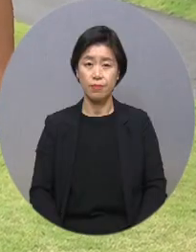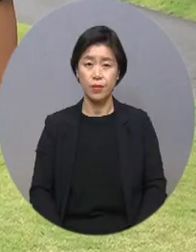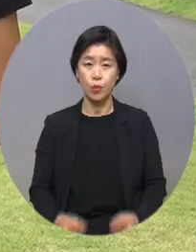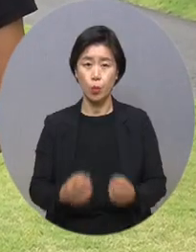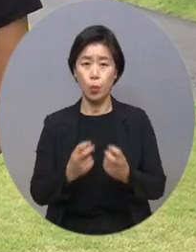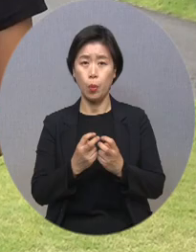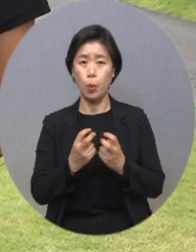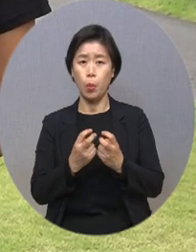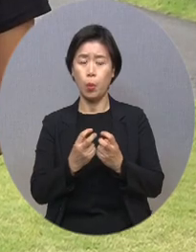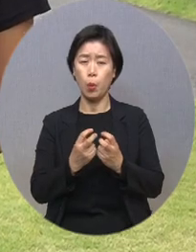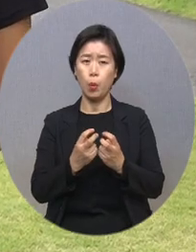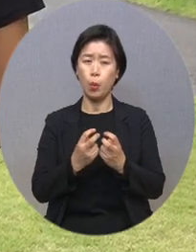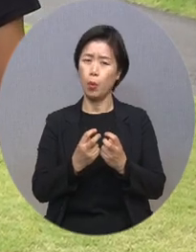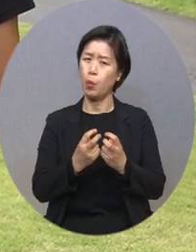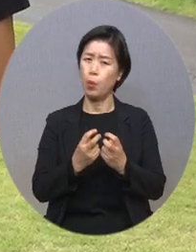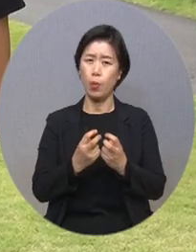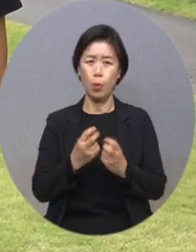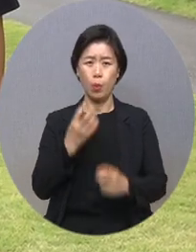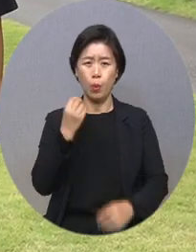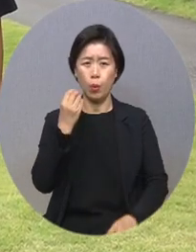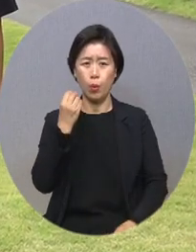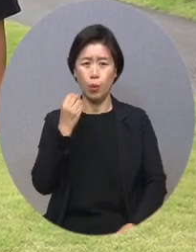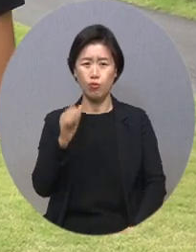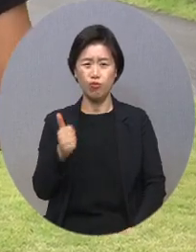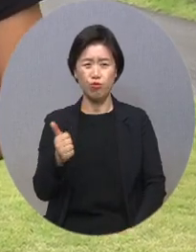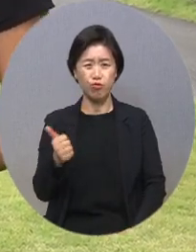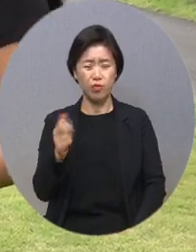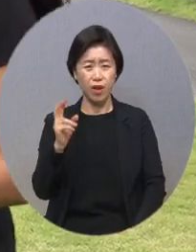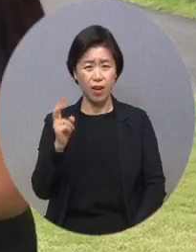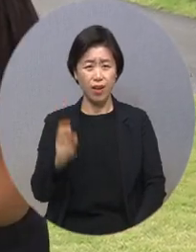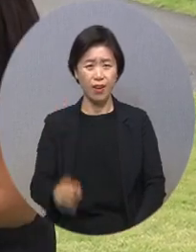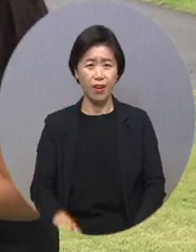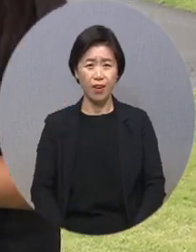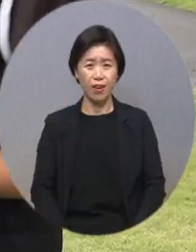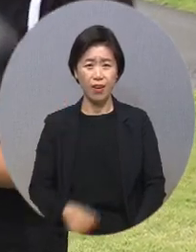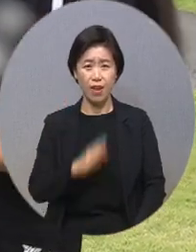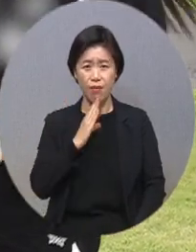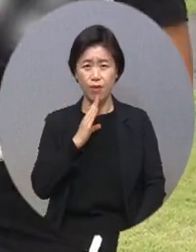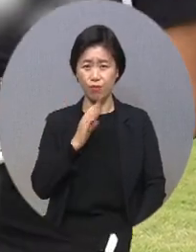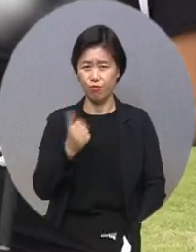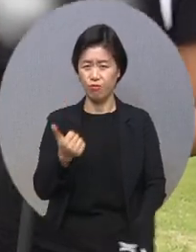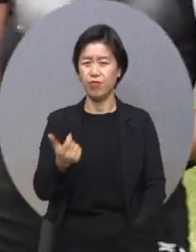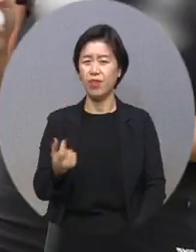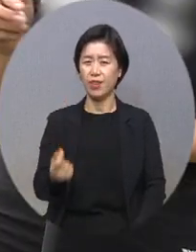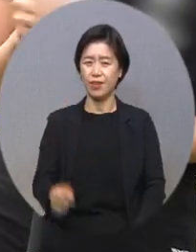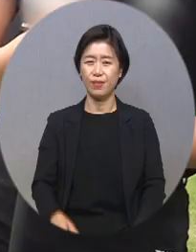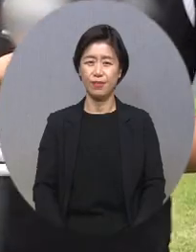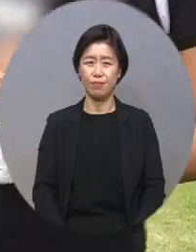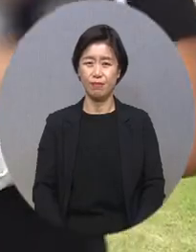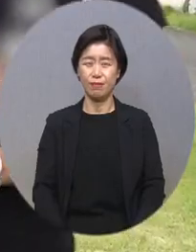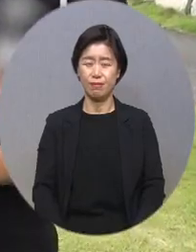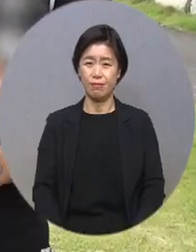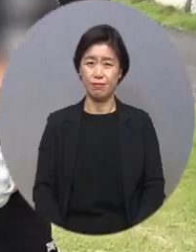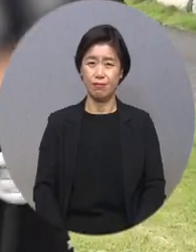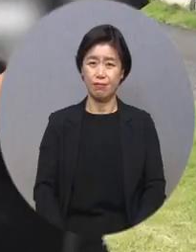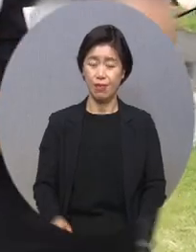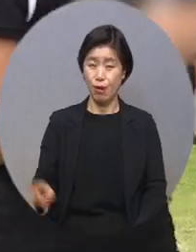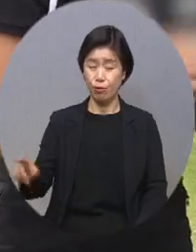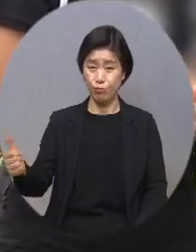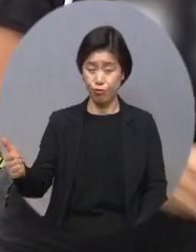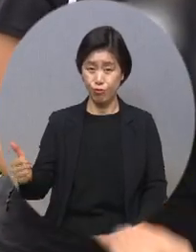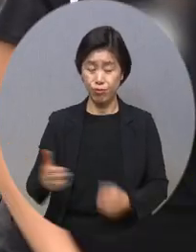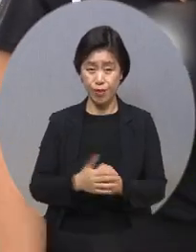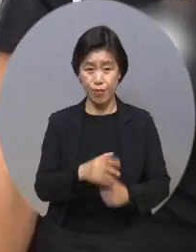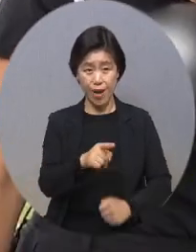넘긴 건가? 아닌데 안 나온 거 같은데 죽었어. 죽은 거 같은데. 되게 좋아한다. 오비예요?